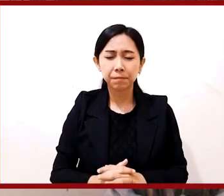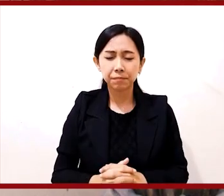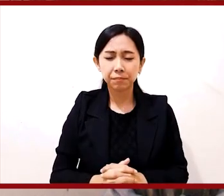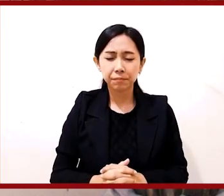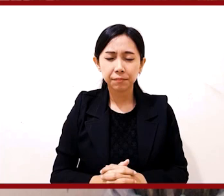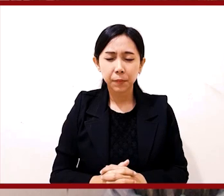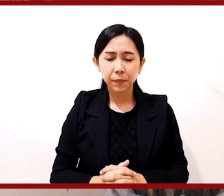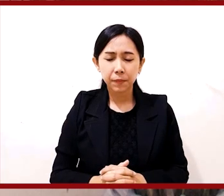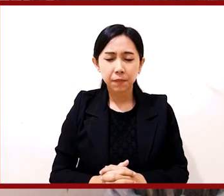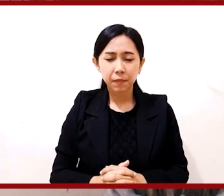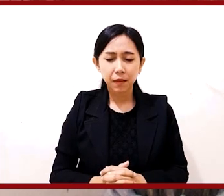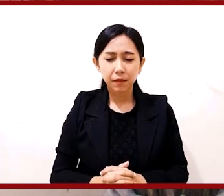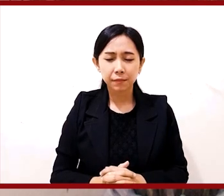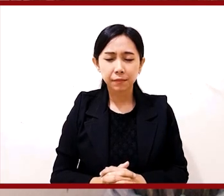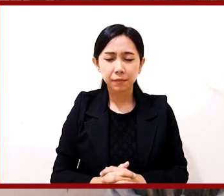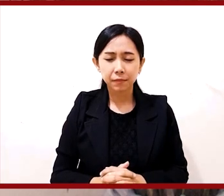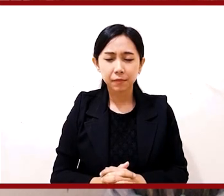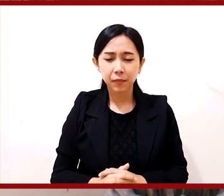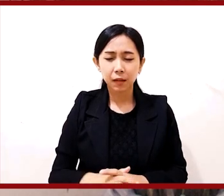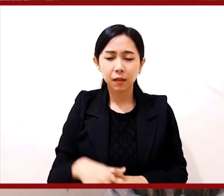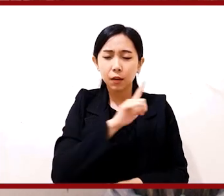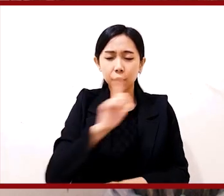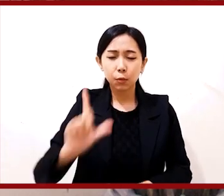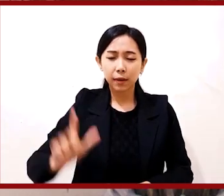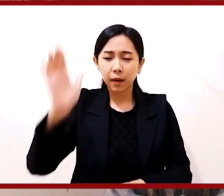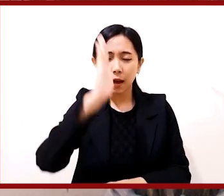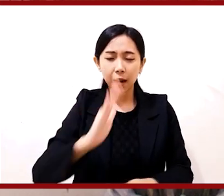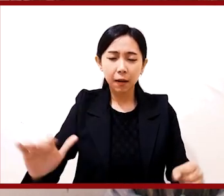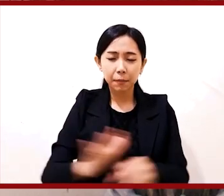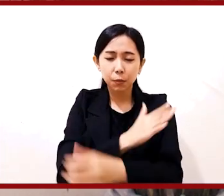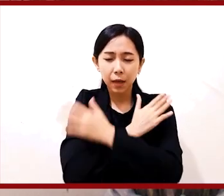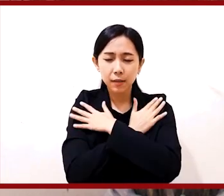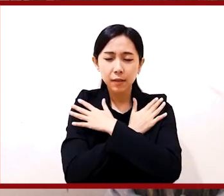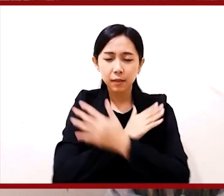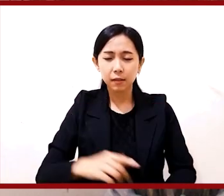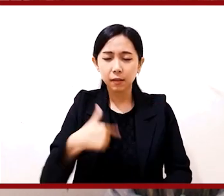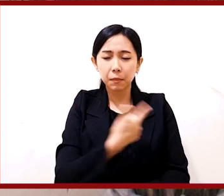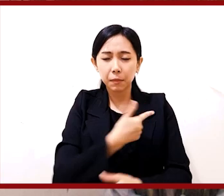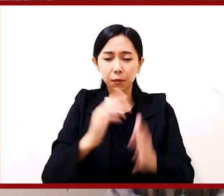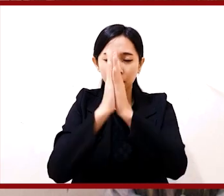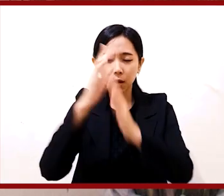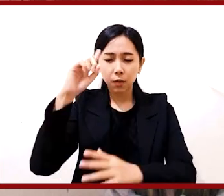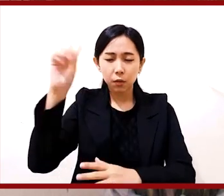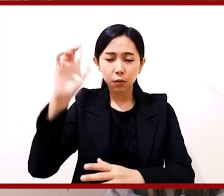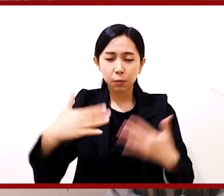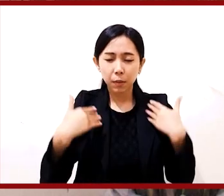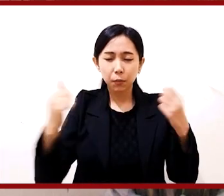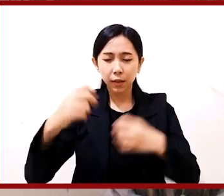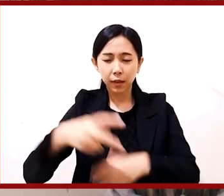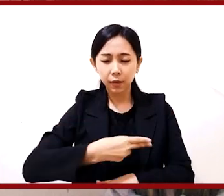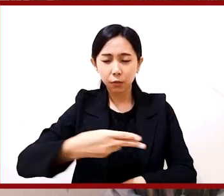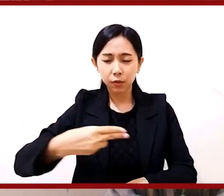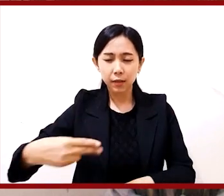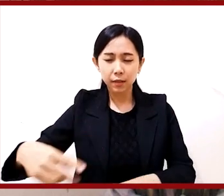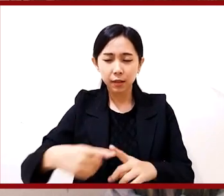syafaat. Kita berdoa. Ya Tuhan Allah yang penuh kasih, kami berdoa untuk